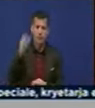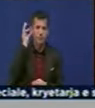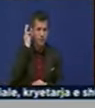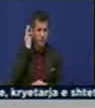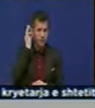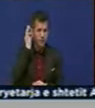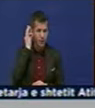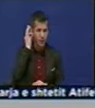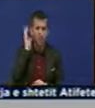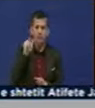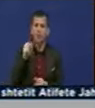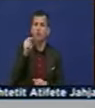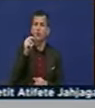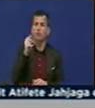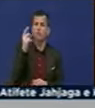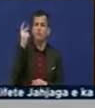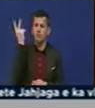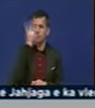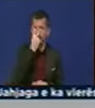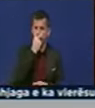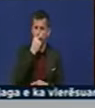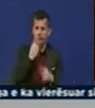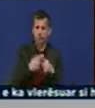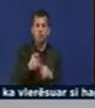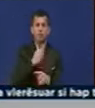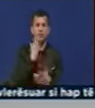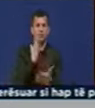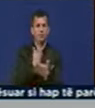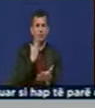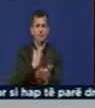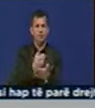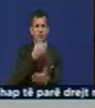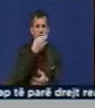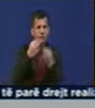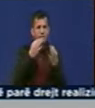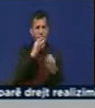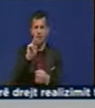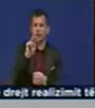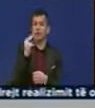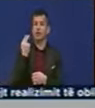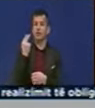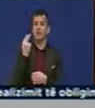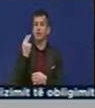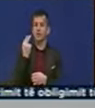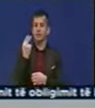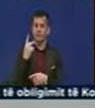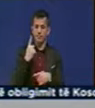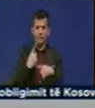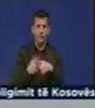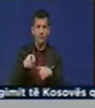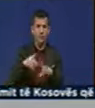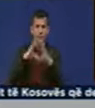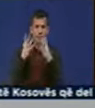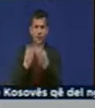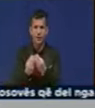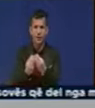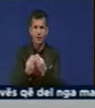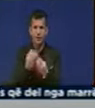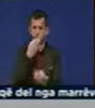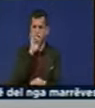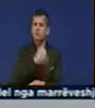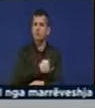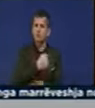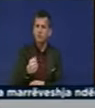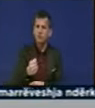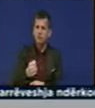dituri dhe përmbi të gjitha që shumë shpesh thire në zërin arsyes. Por të njëjtat ishin dhe janë më të guximshmet